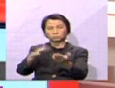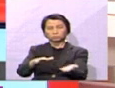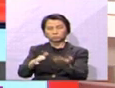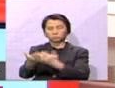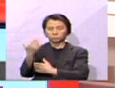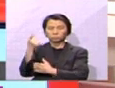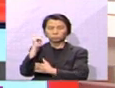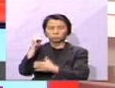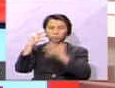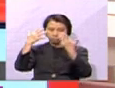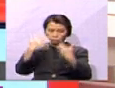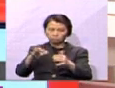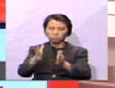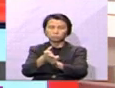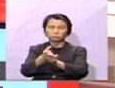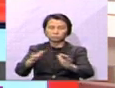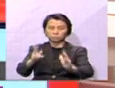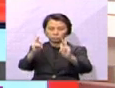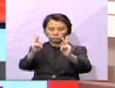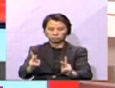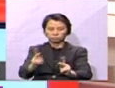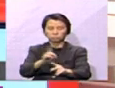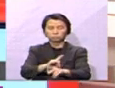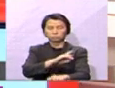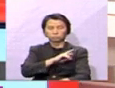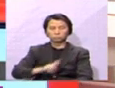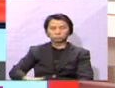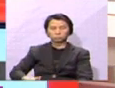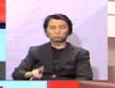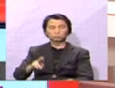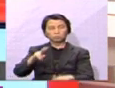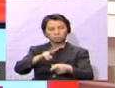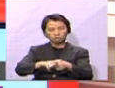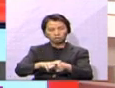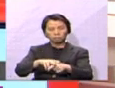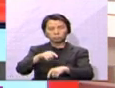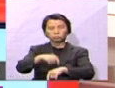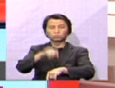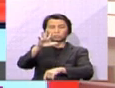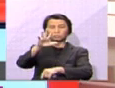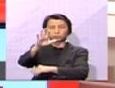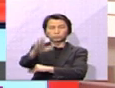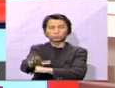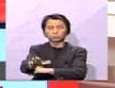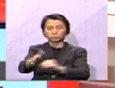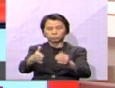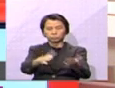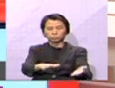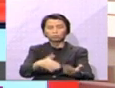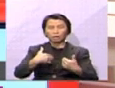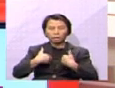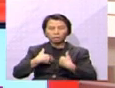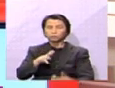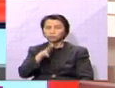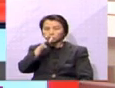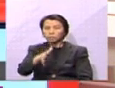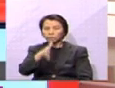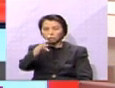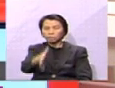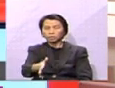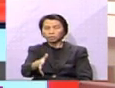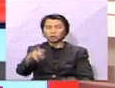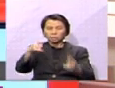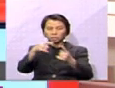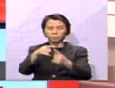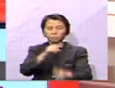tadi dimakamkan di Makam diraja Klang kira-kira pukul 5 petang tadi almarhum adalah Nenda saudara